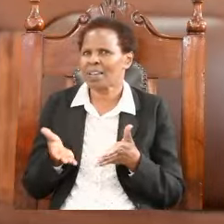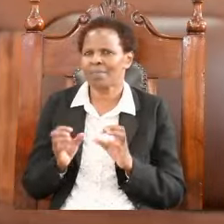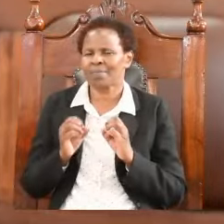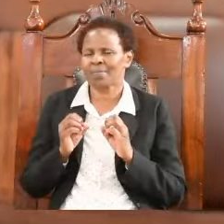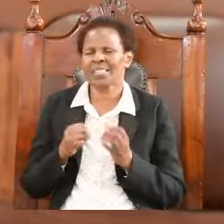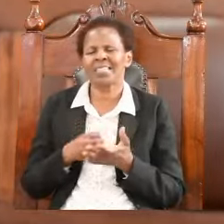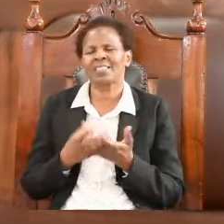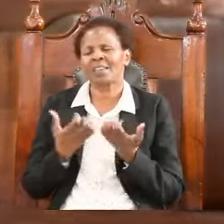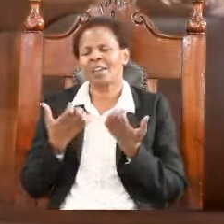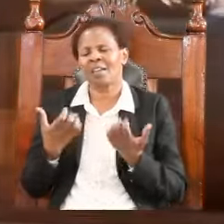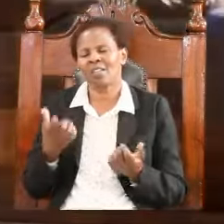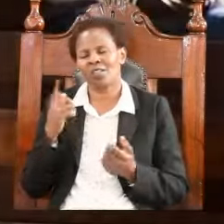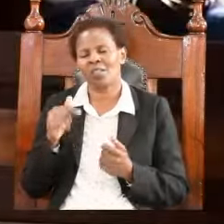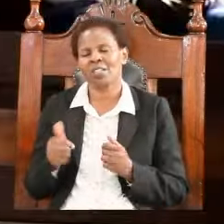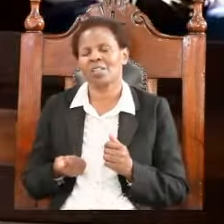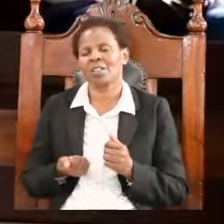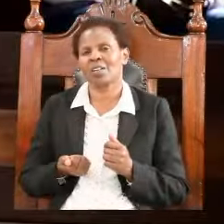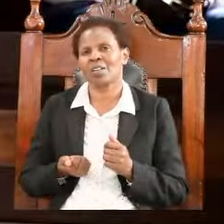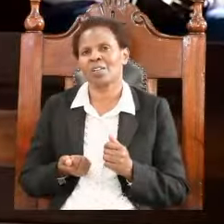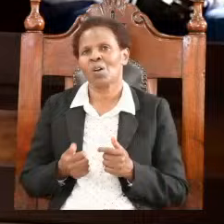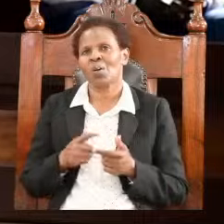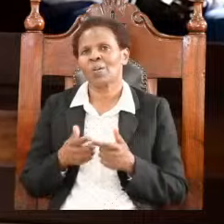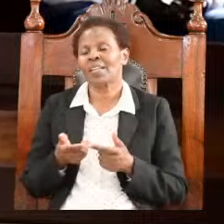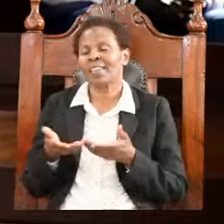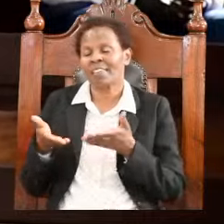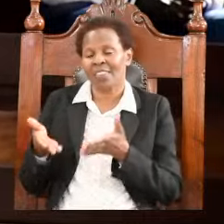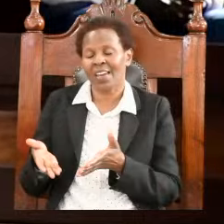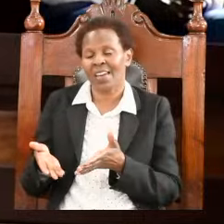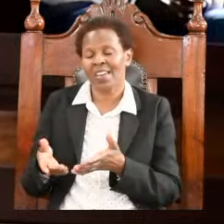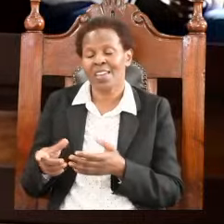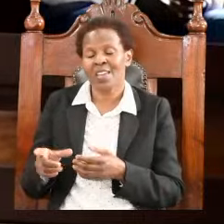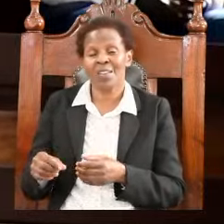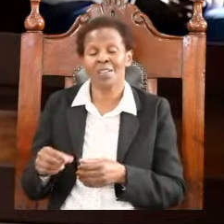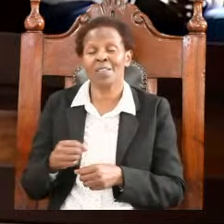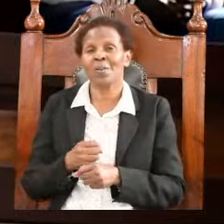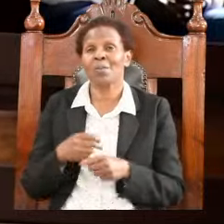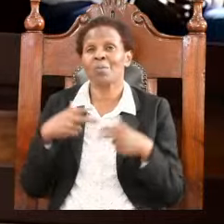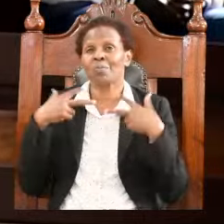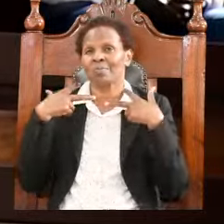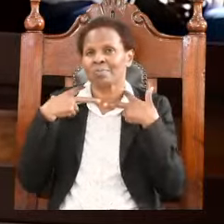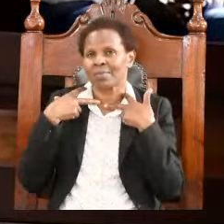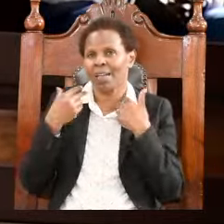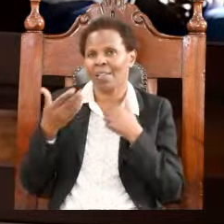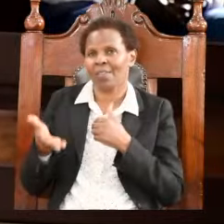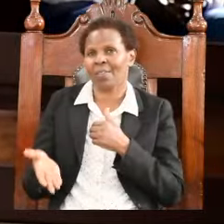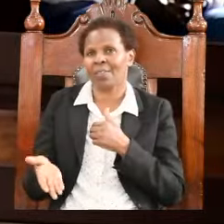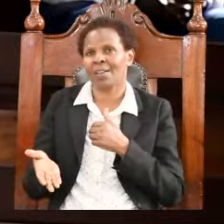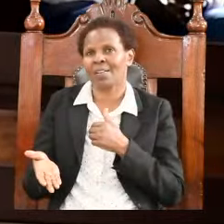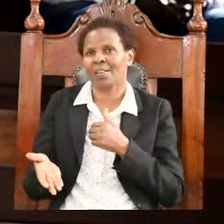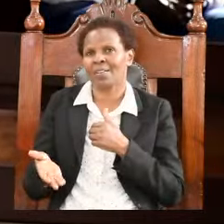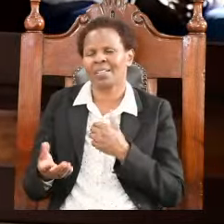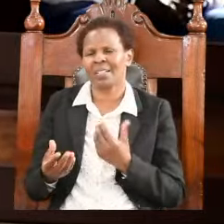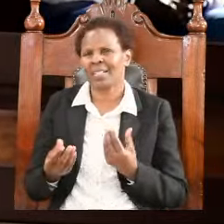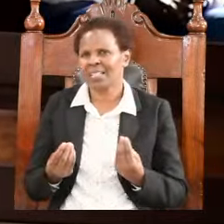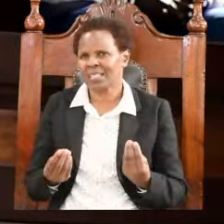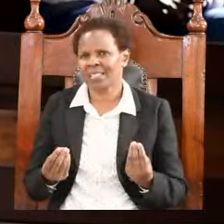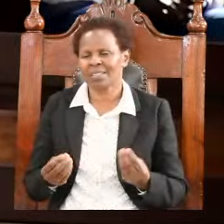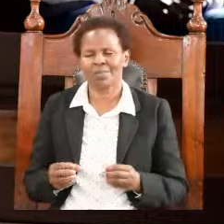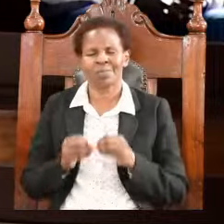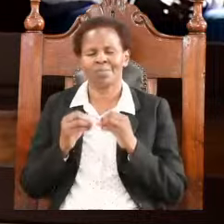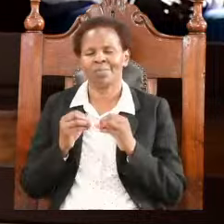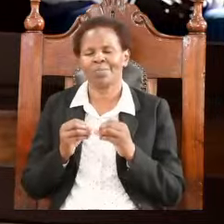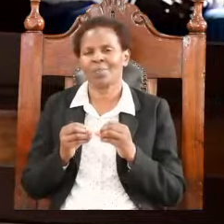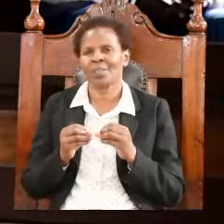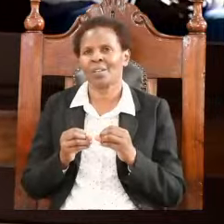wale mulito muno harewe. Asho kaki nyakuo, akithia getueka gobo. Horoshe wago tueka gobo na gudokere mbohudhu.